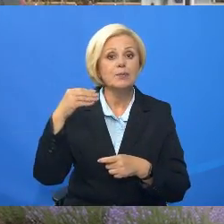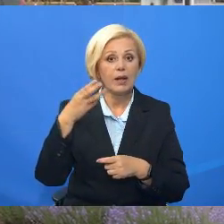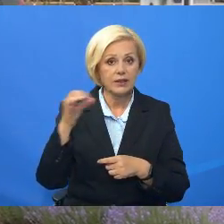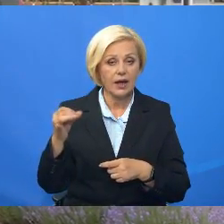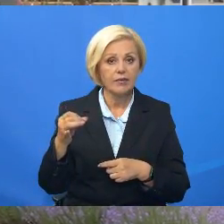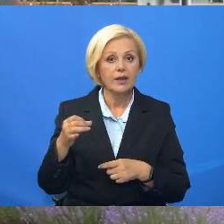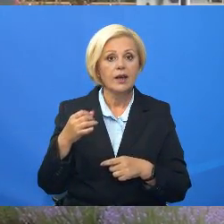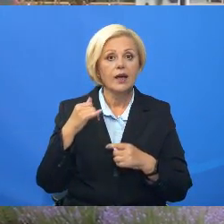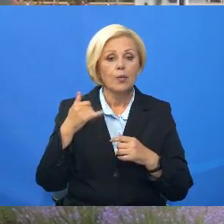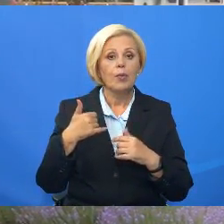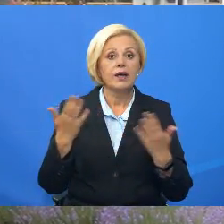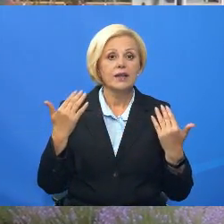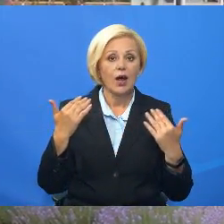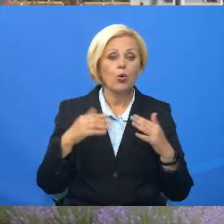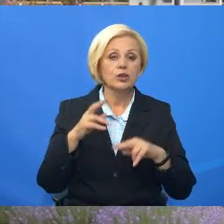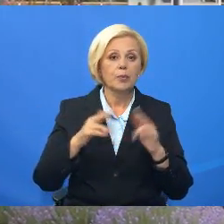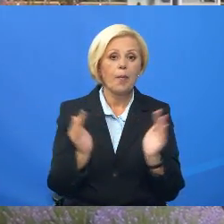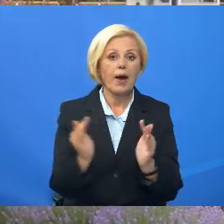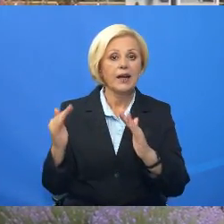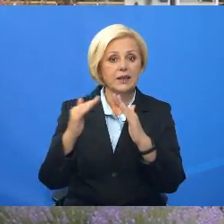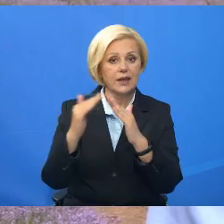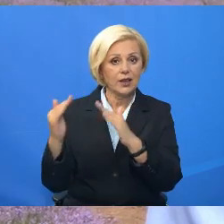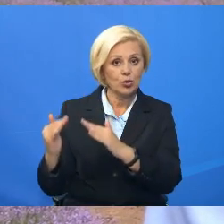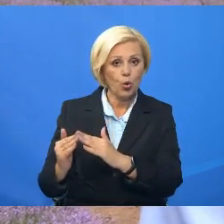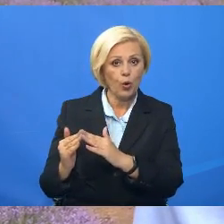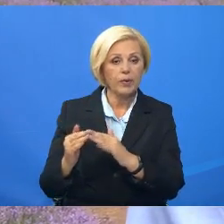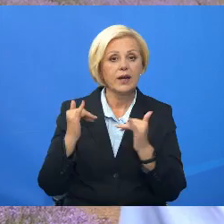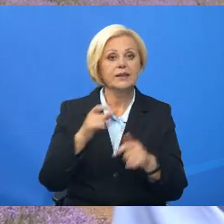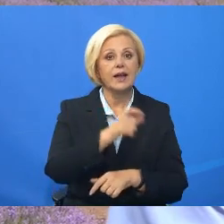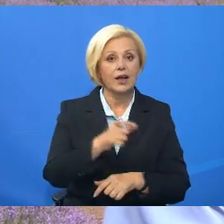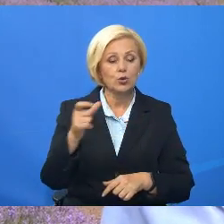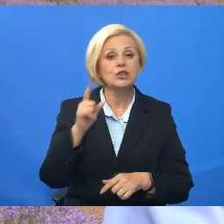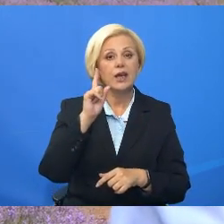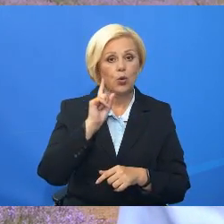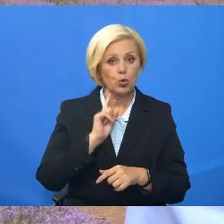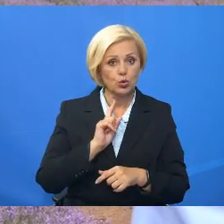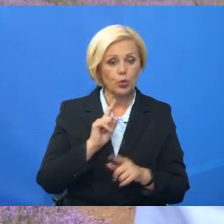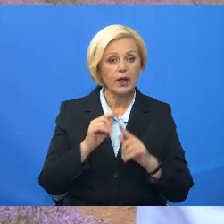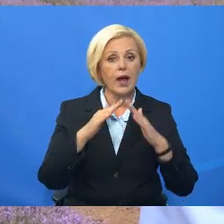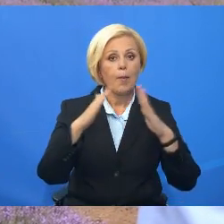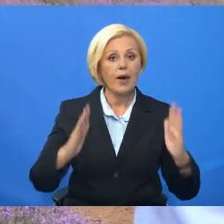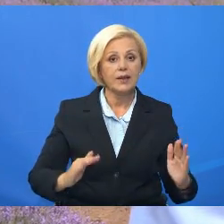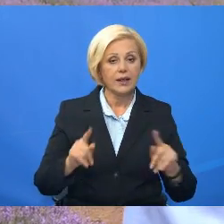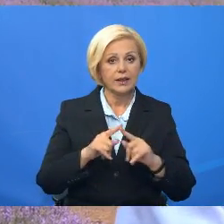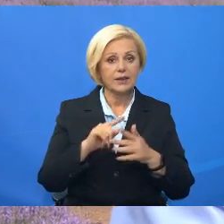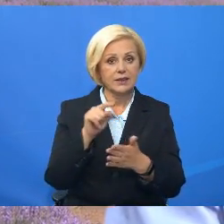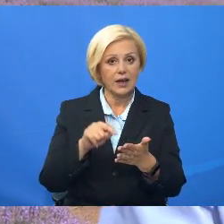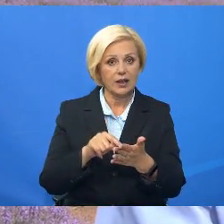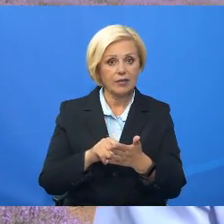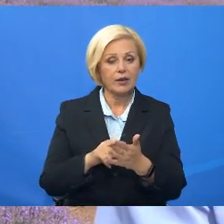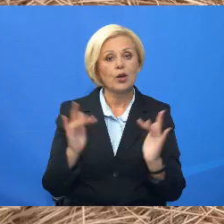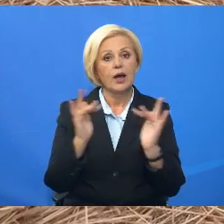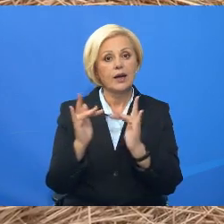отдыха мы построили домики такие маленькие, да, для людей удобные, как палаточный городочек такой. Там